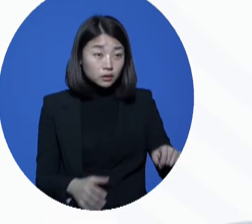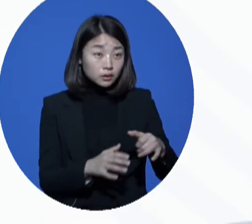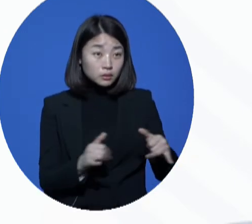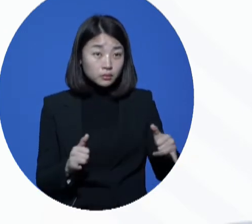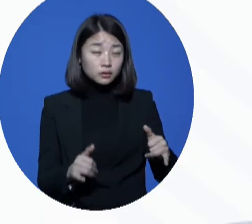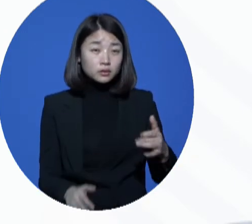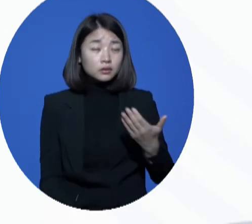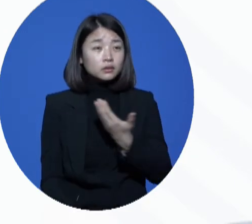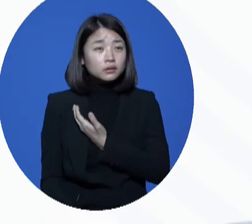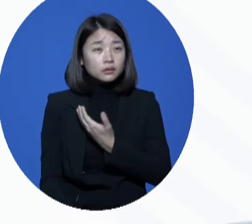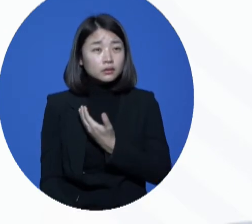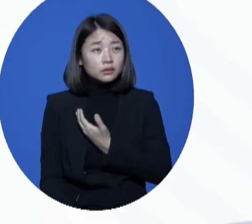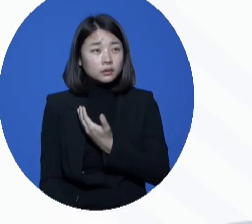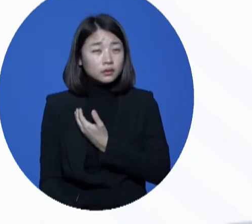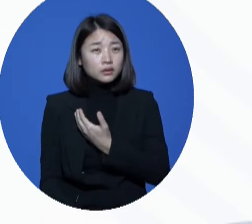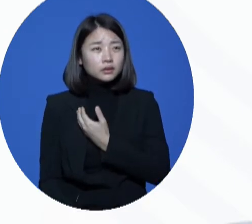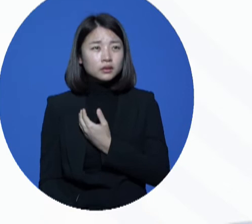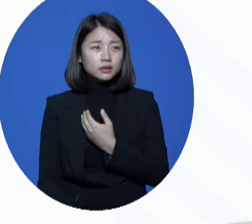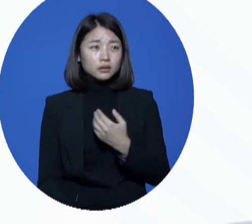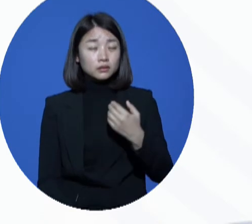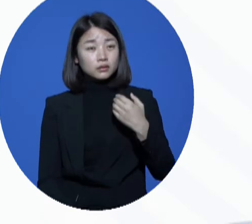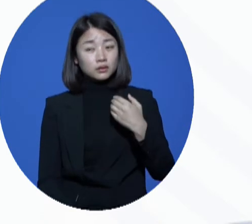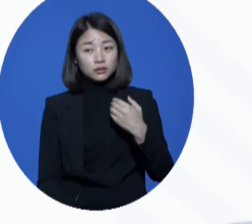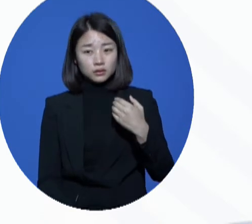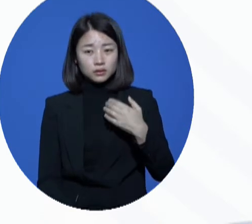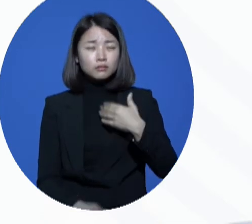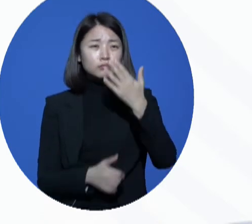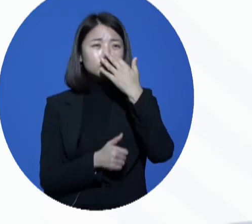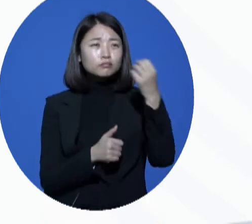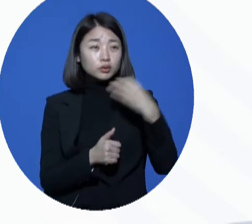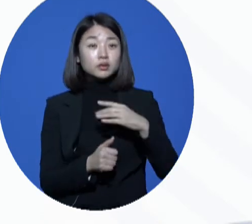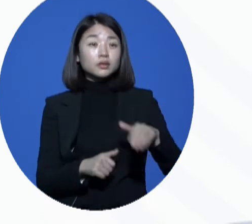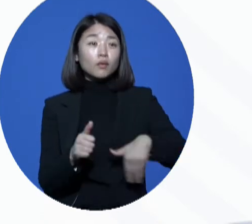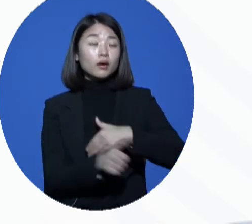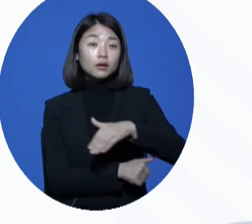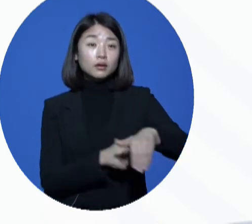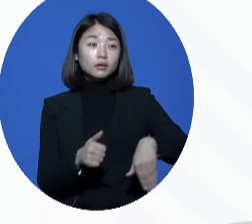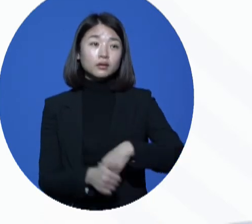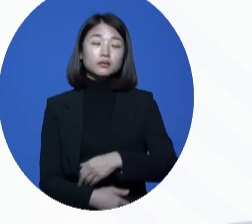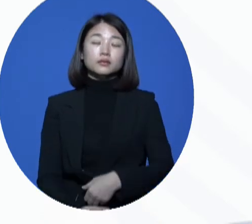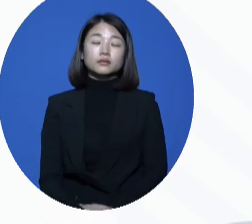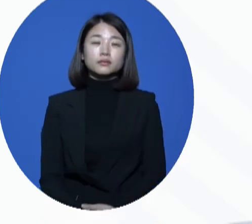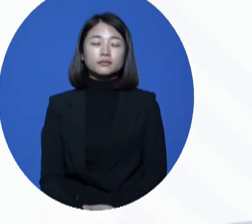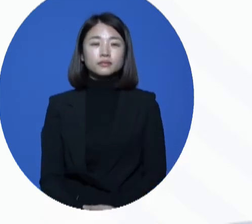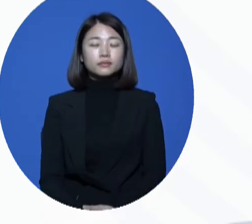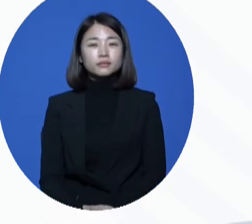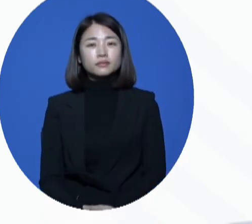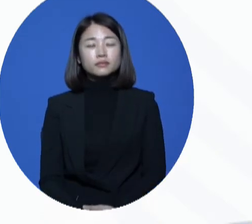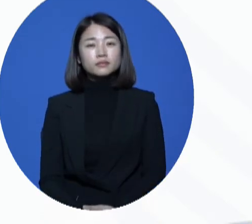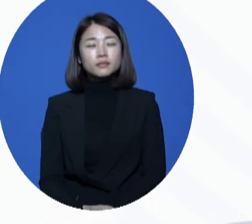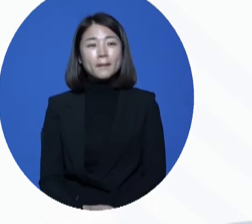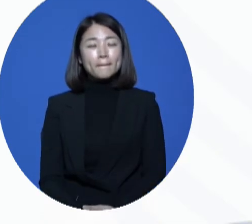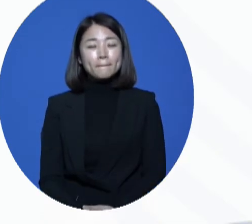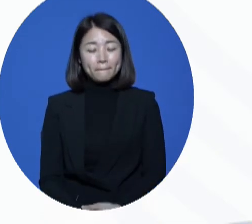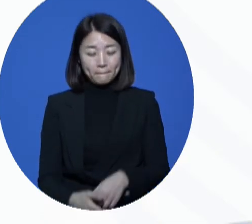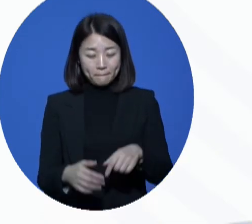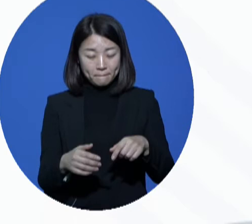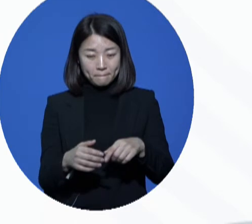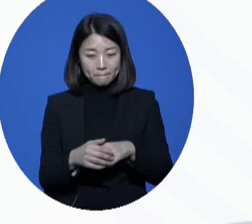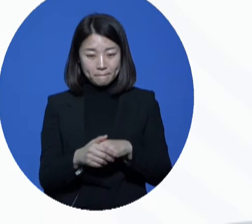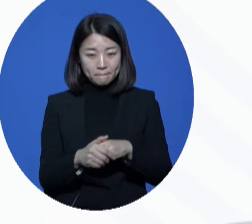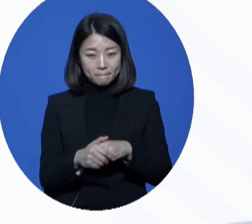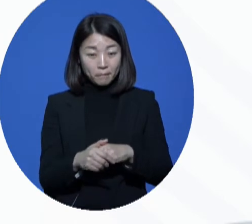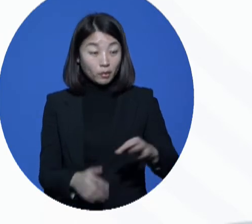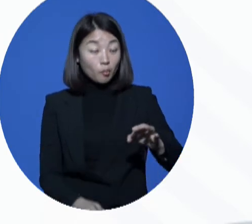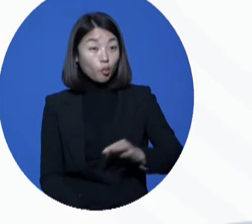거주인분들한테는 굉장히 심각한 기본권이 제한되고 있는 상황이다라는 말씀을 조금 드리고 싶고, 이것에 근거하고 있는